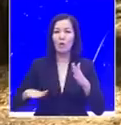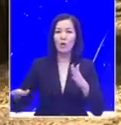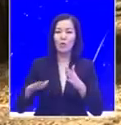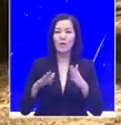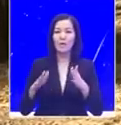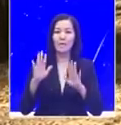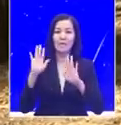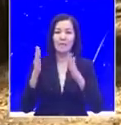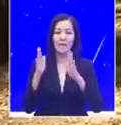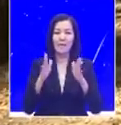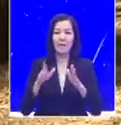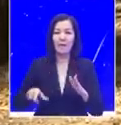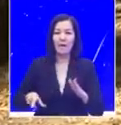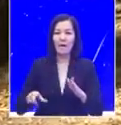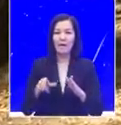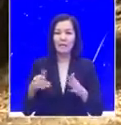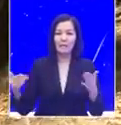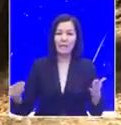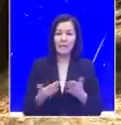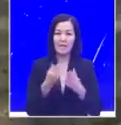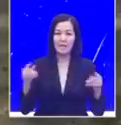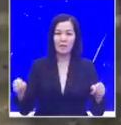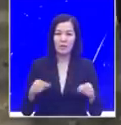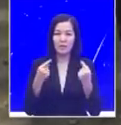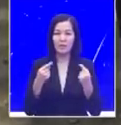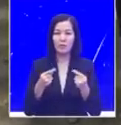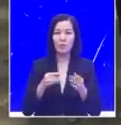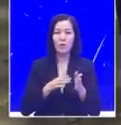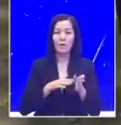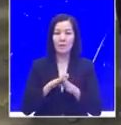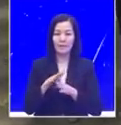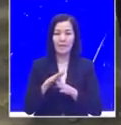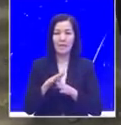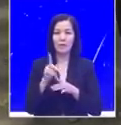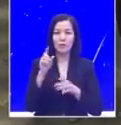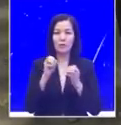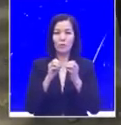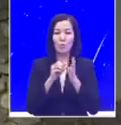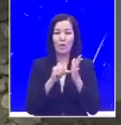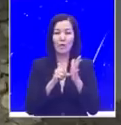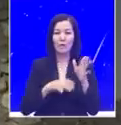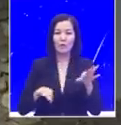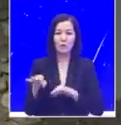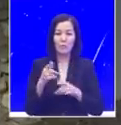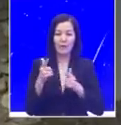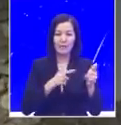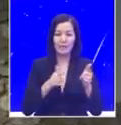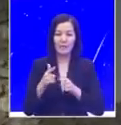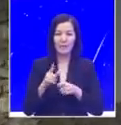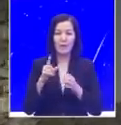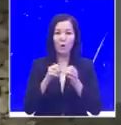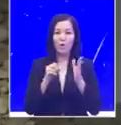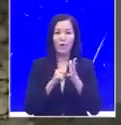мен арық жүйелерін жаңғырту жұмыстары да қатар атқарылады. Облыс бойынша 116 жоба әзірленді, 17 миллиард